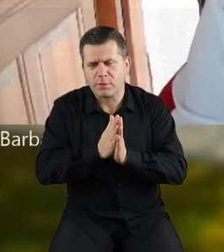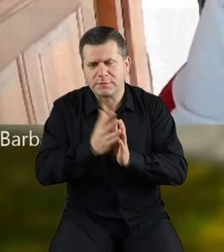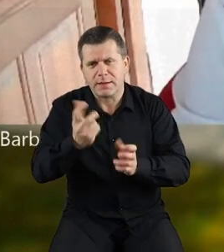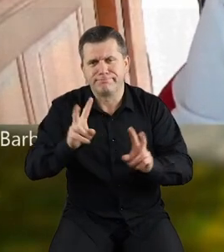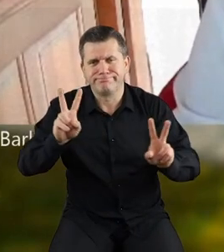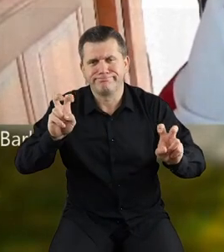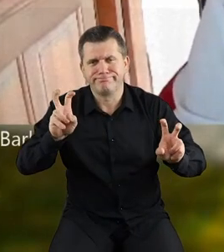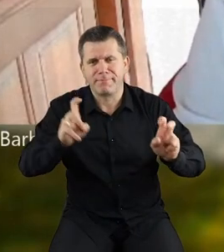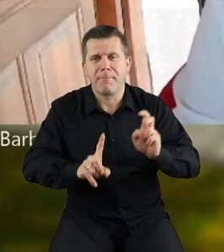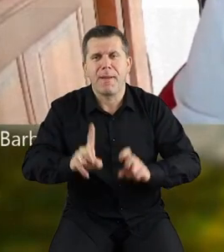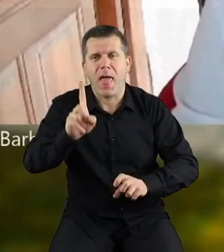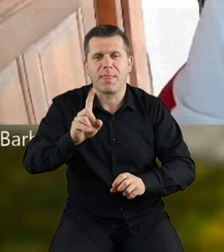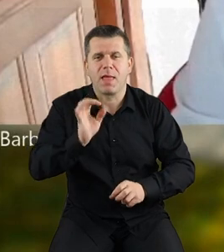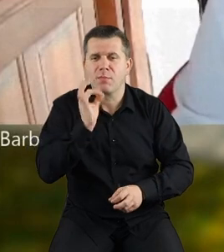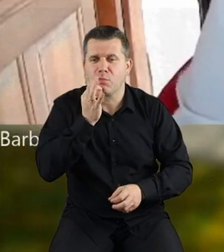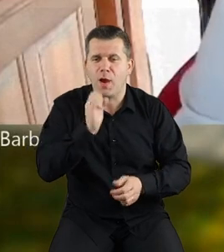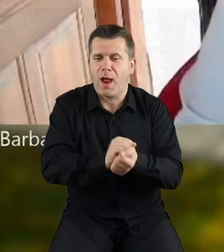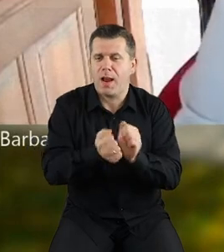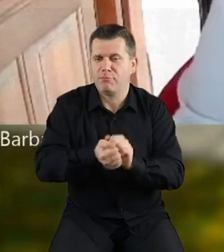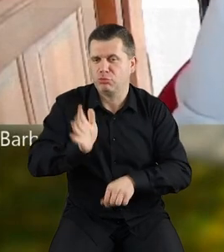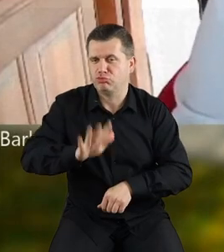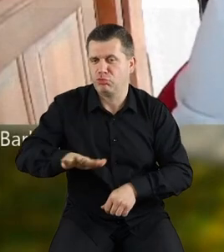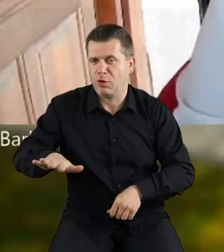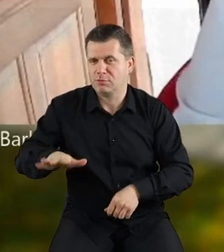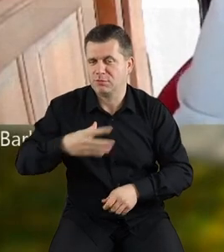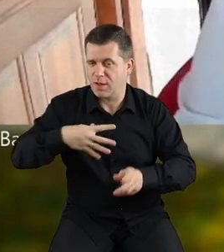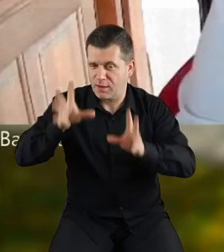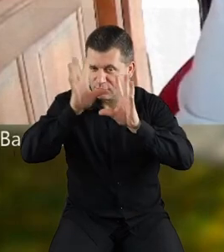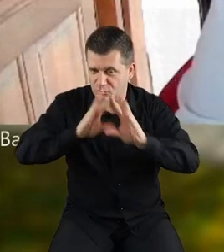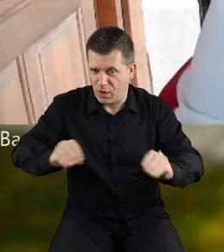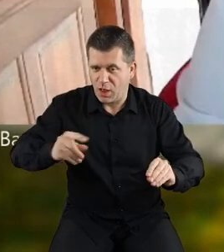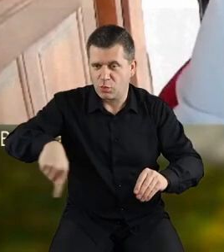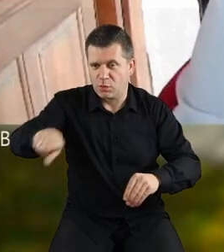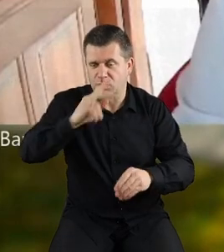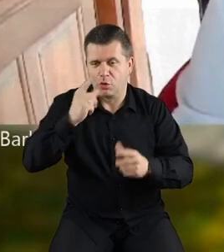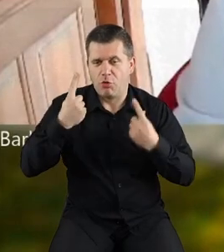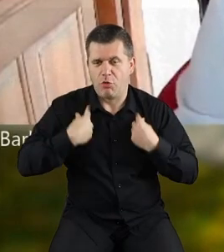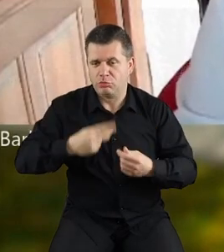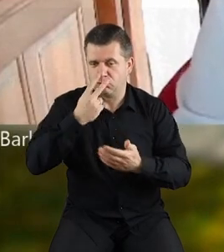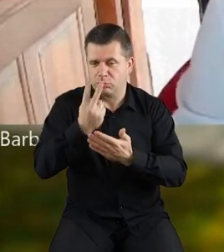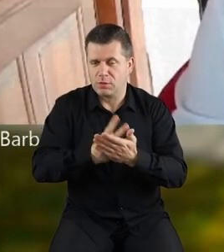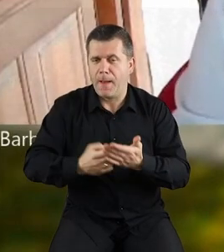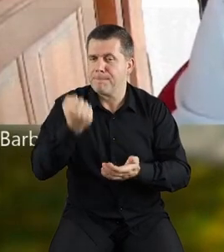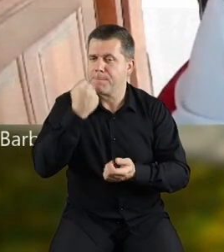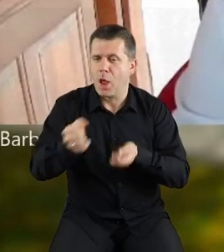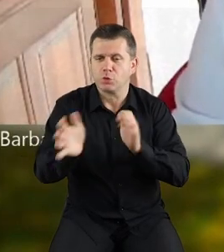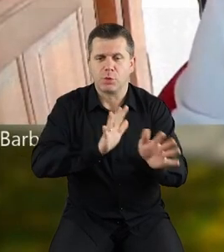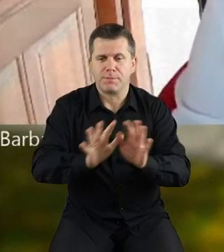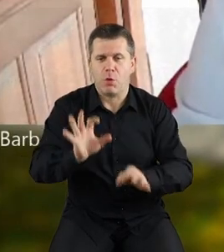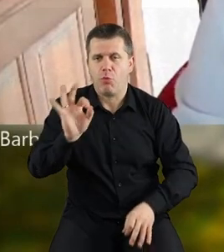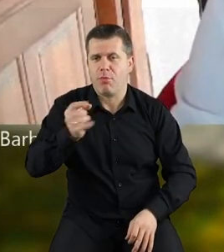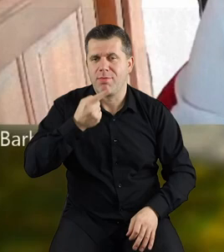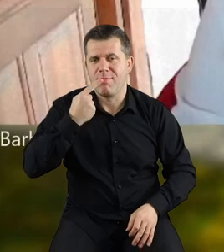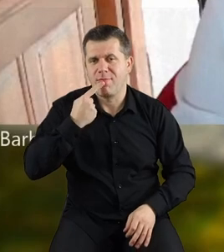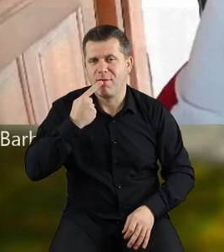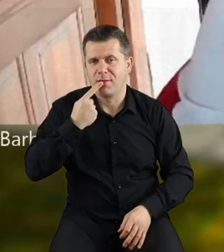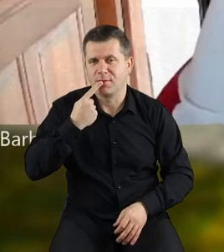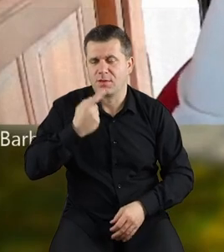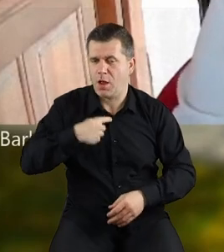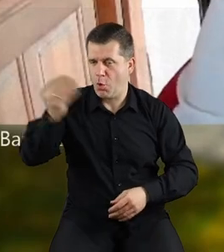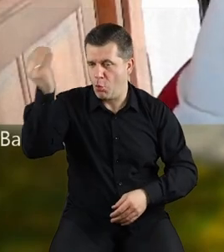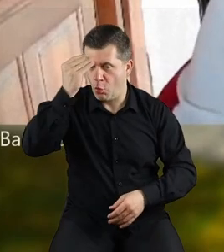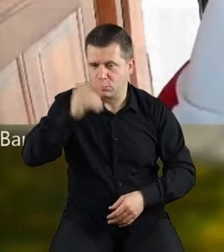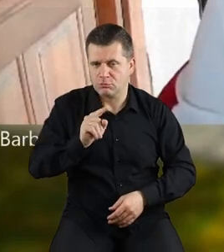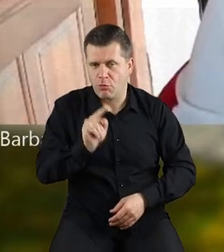planetę młodzieży albo dzieci. Szanując czytelnika, bardzo dbam o język, a